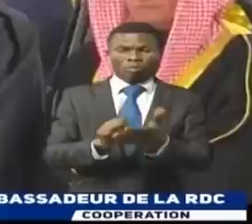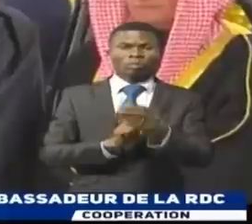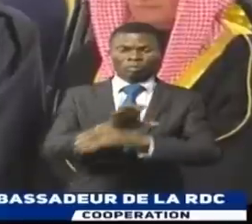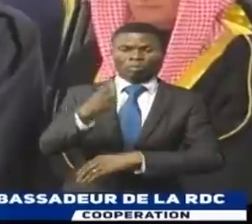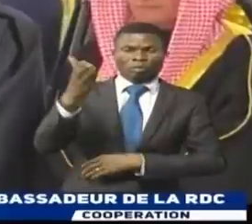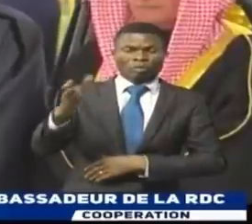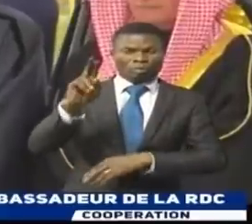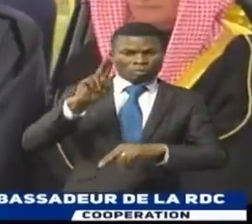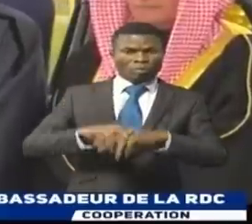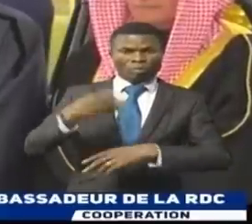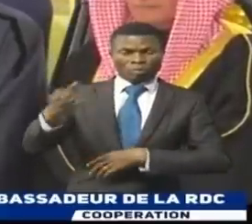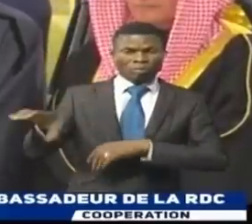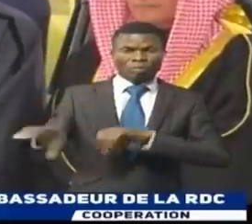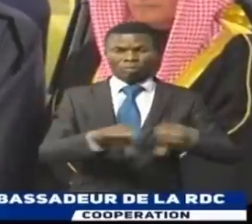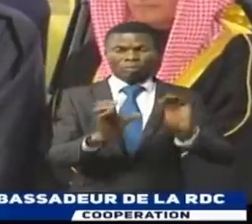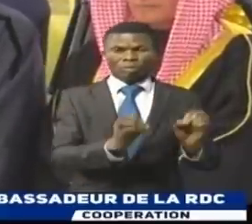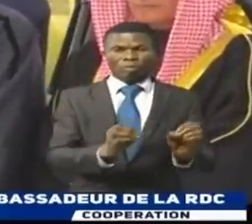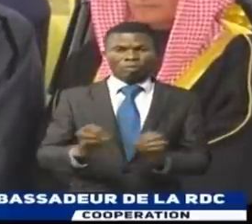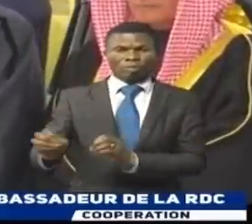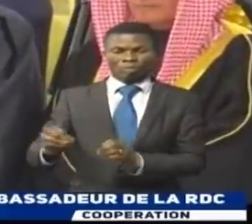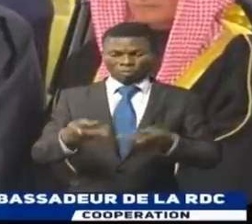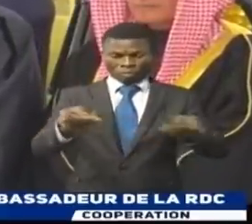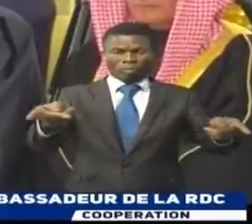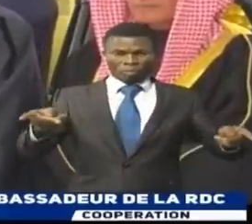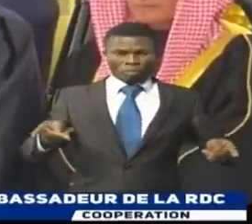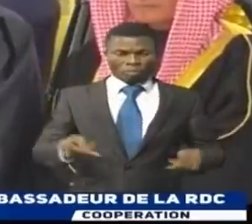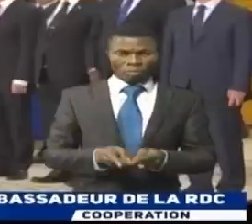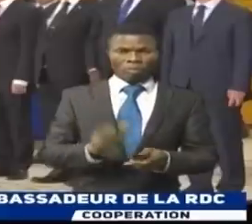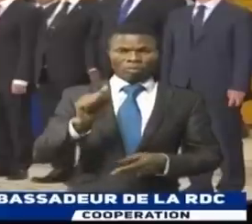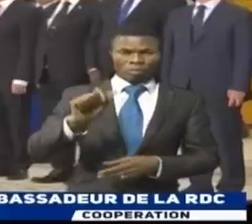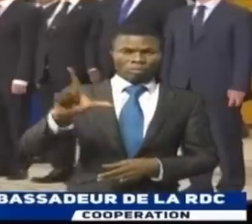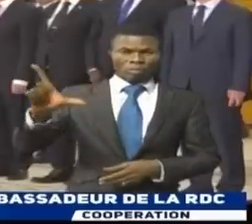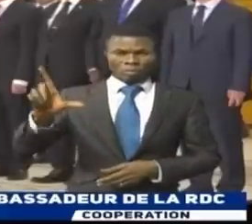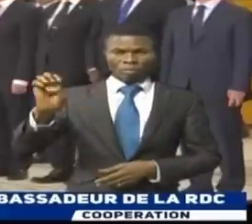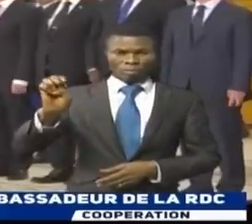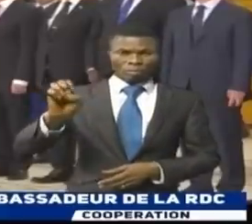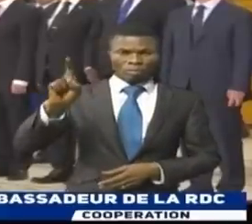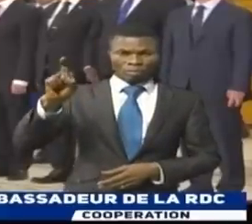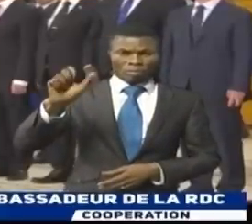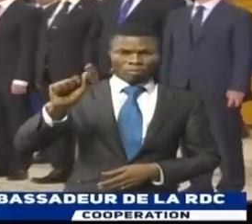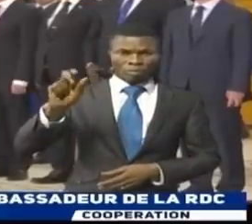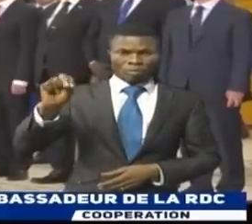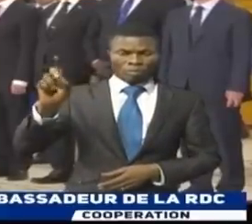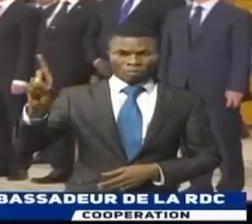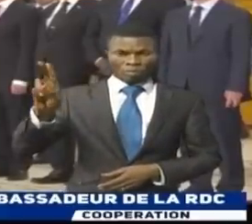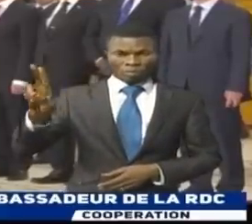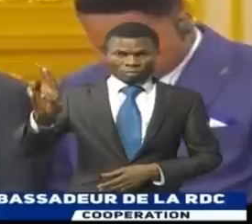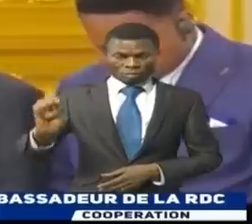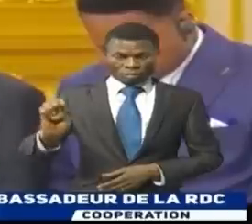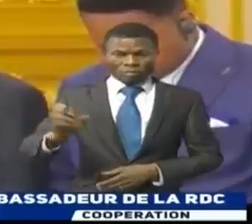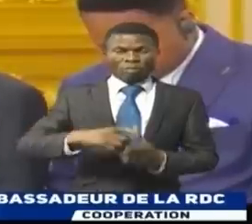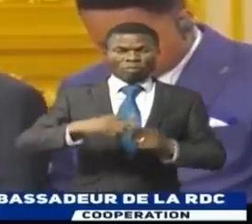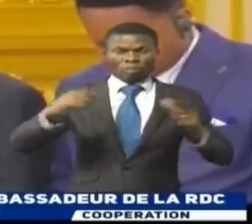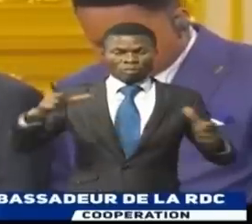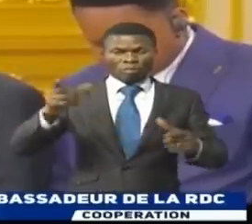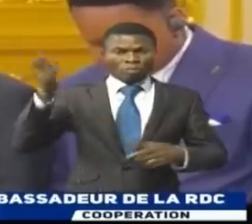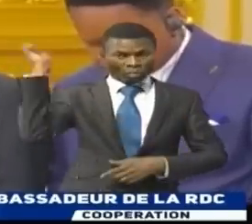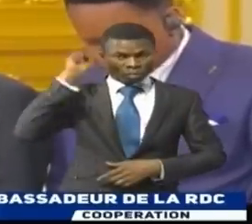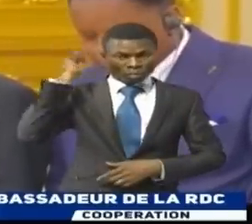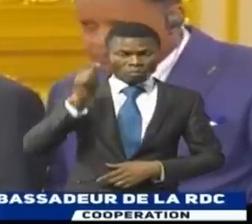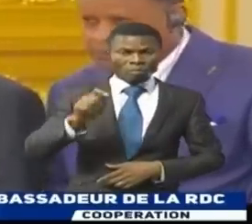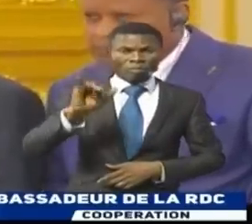créance. Cérémonie organisée dans la salle Alexandre du Grand, au palais de Kremlin. Parmi eux, le professeur